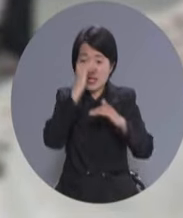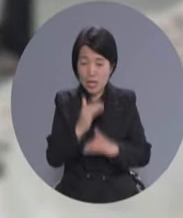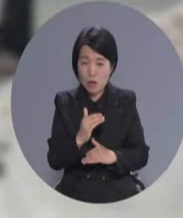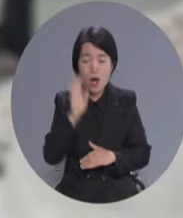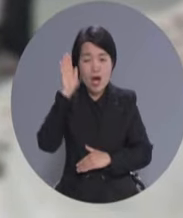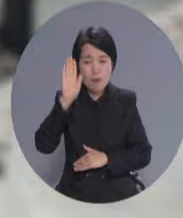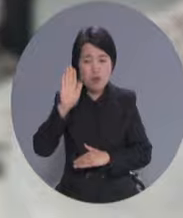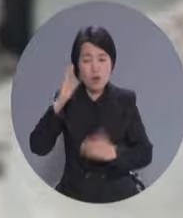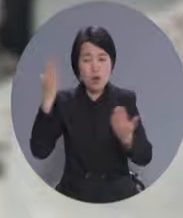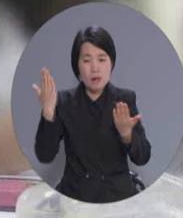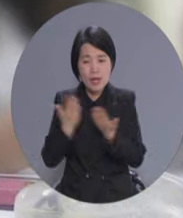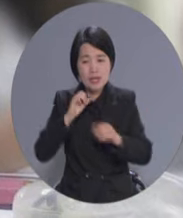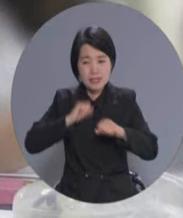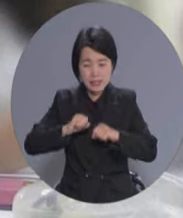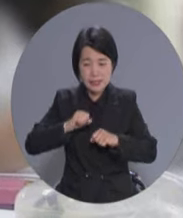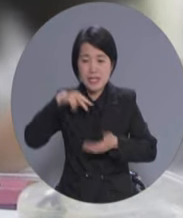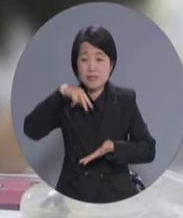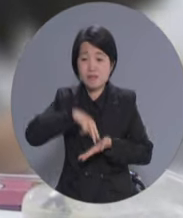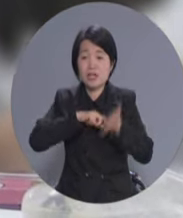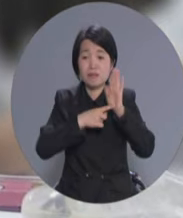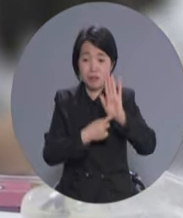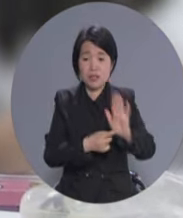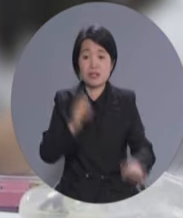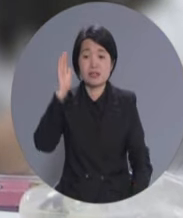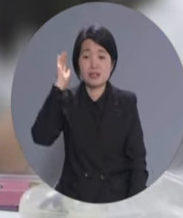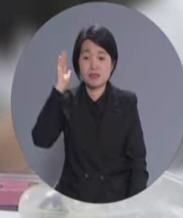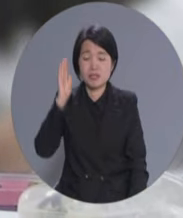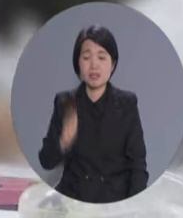향후 대응 방안을 담은 성명을 발표하겠다고